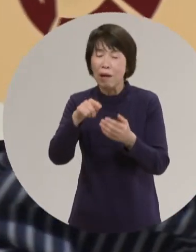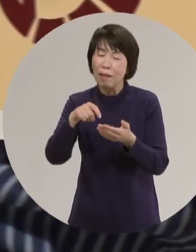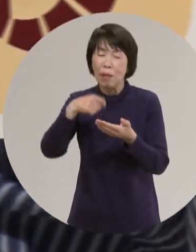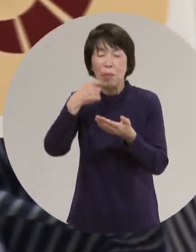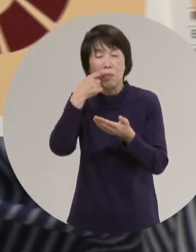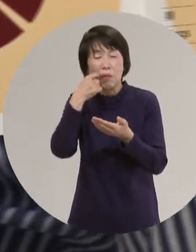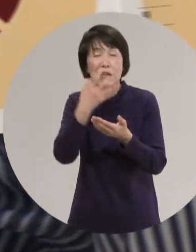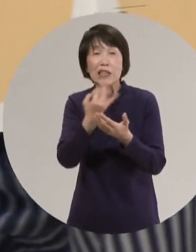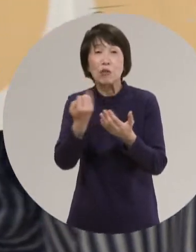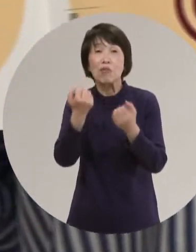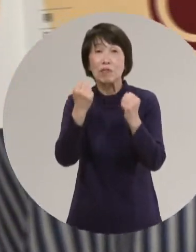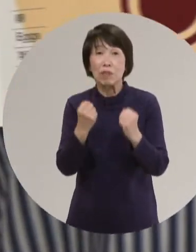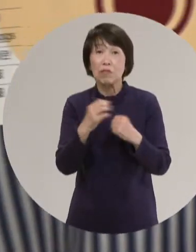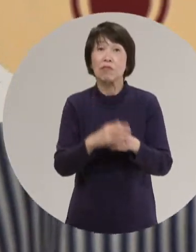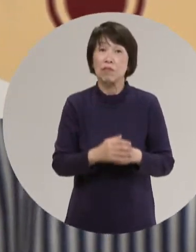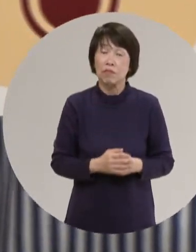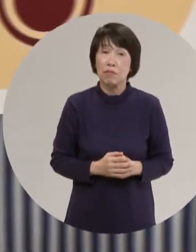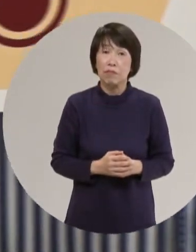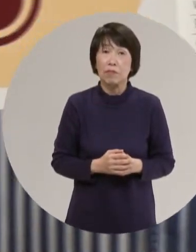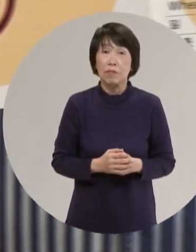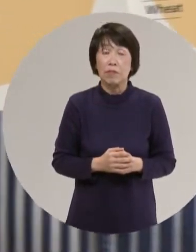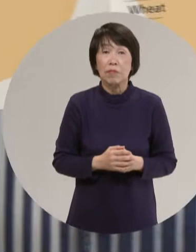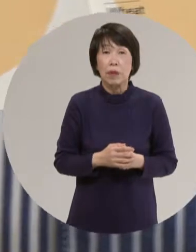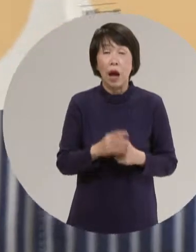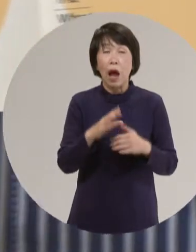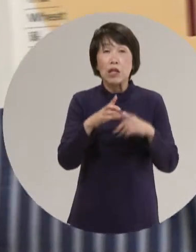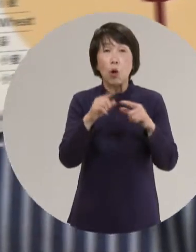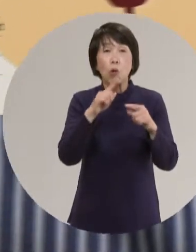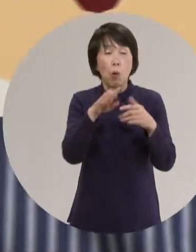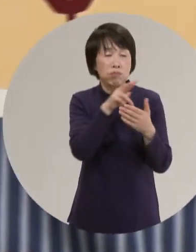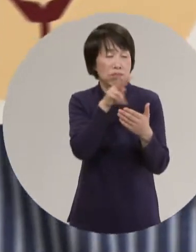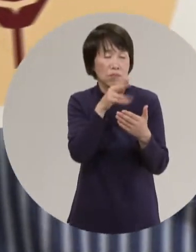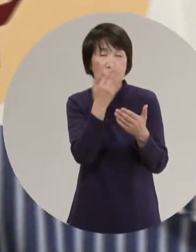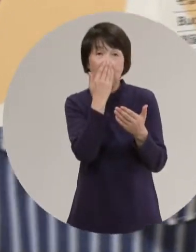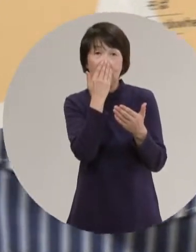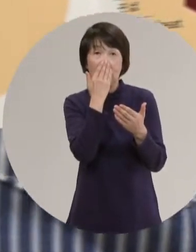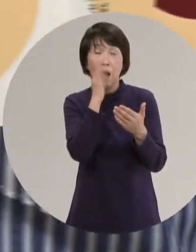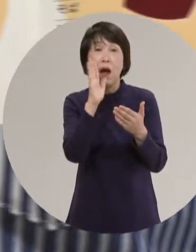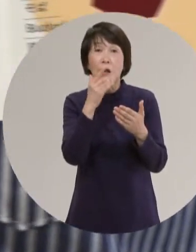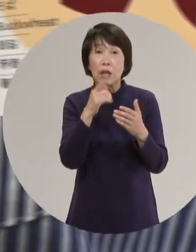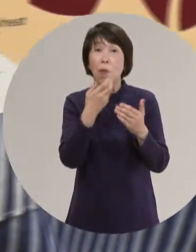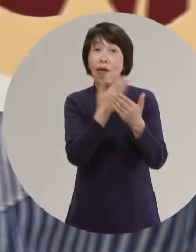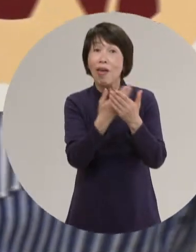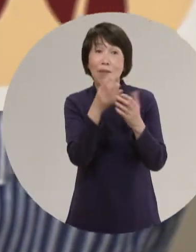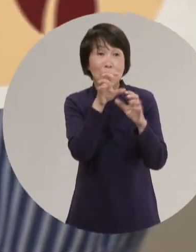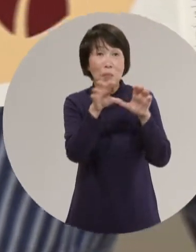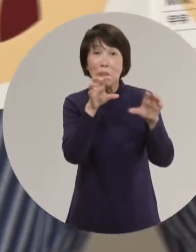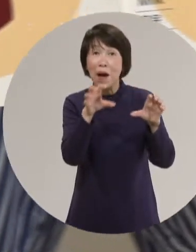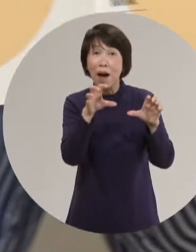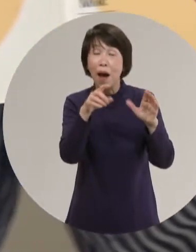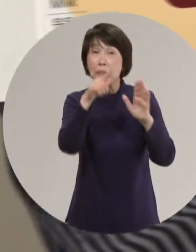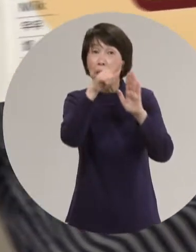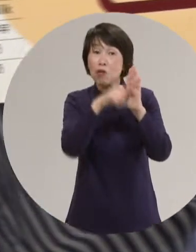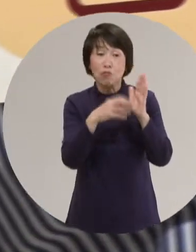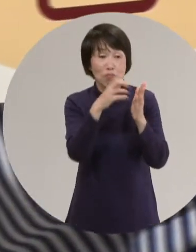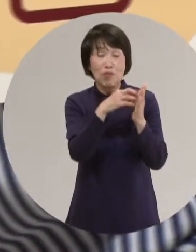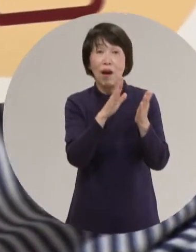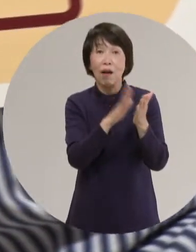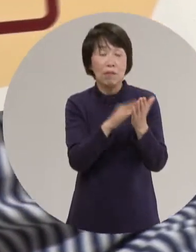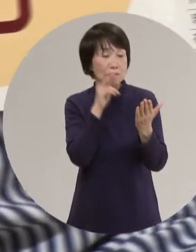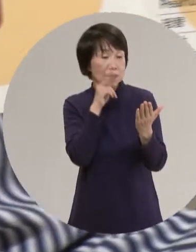来るようになってきていますので、言葉ではない食材表示としてこういったものをメニュー表示に使っていただいたりですと